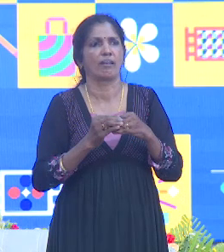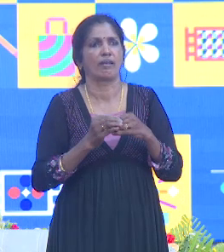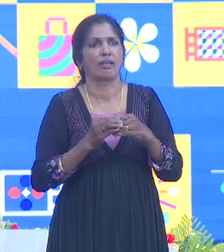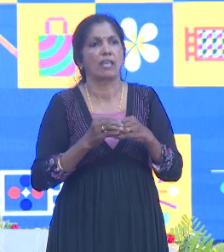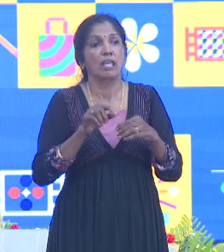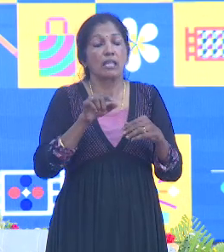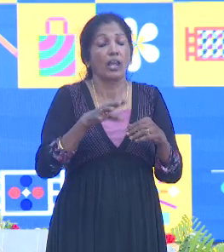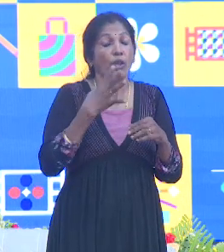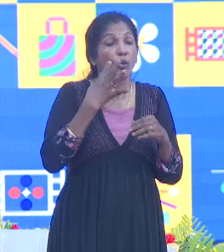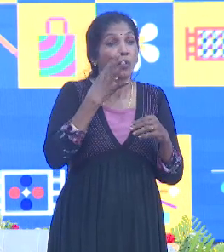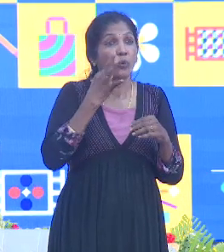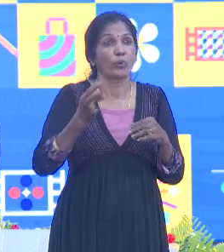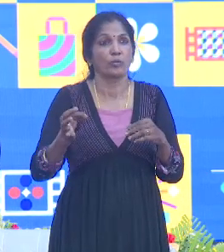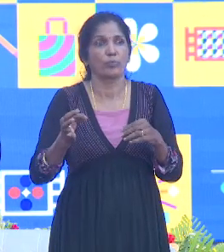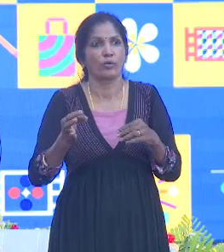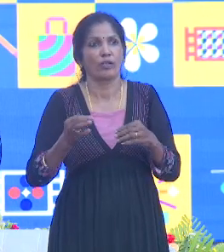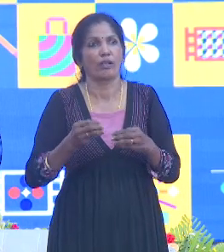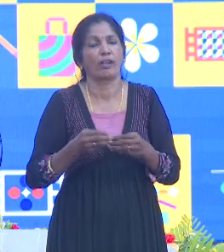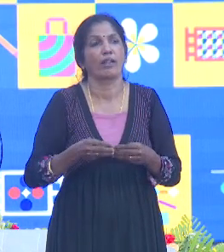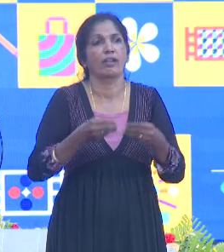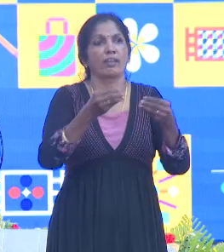അതിലേറ്റവും നിർണായകമായ സംഭാവന നൽകിയത്